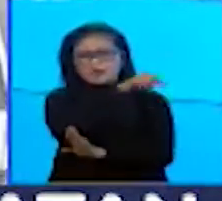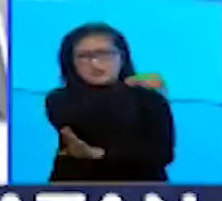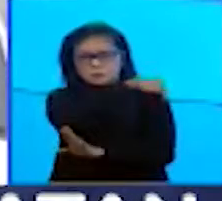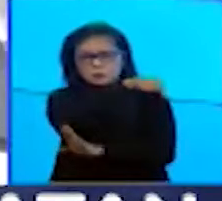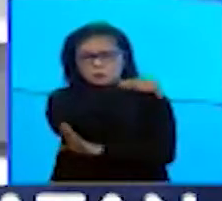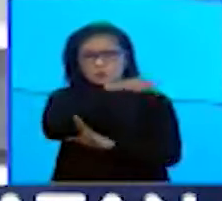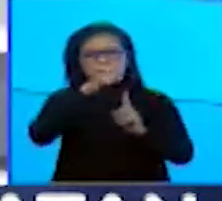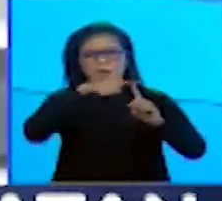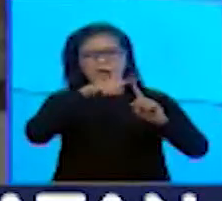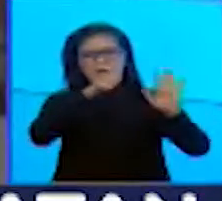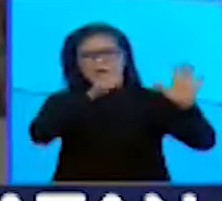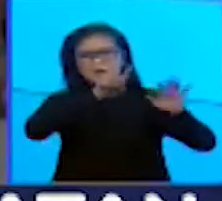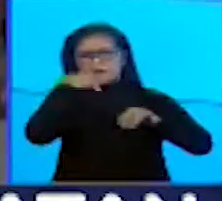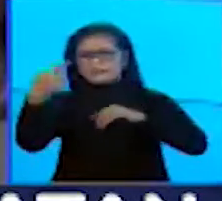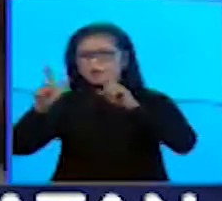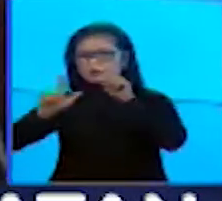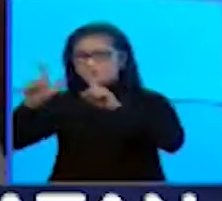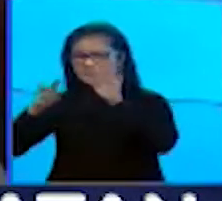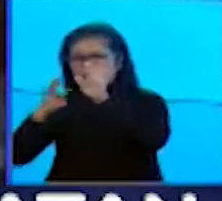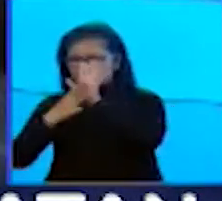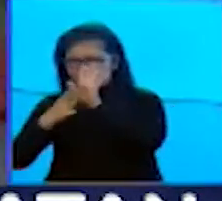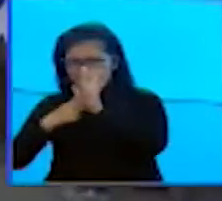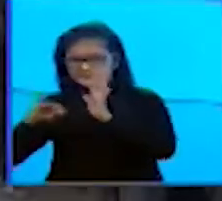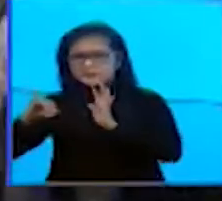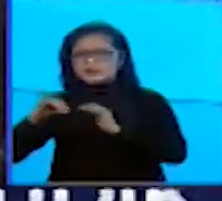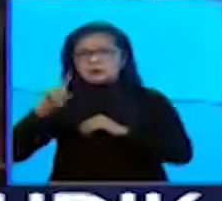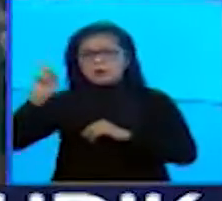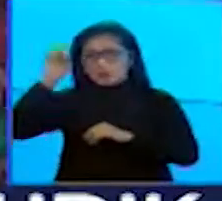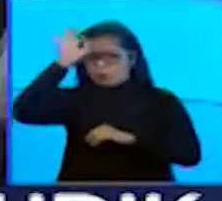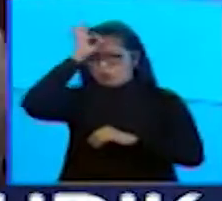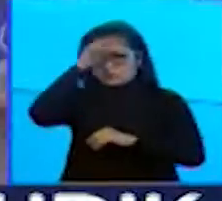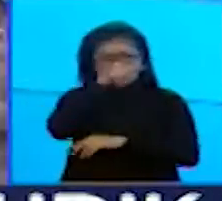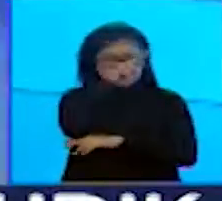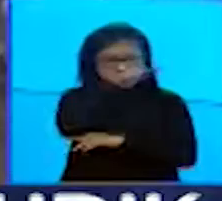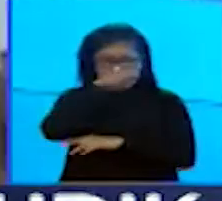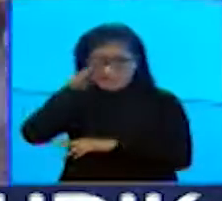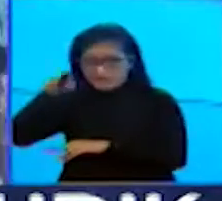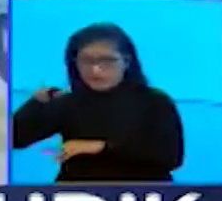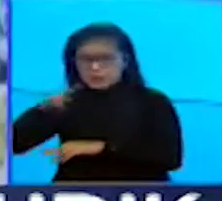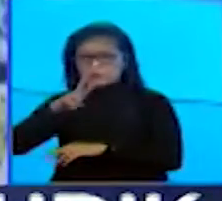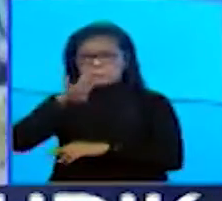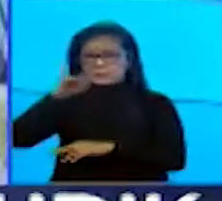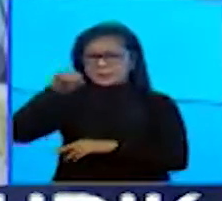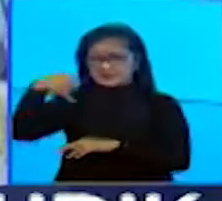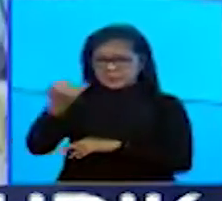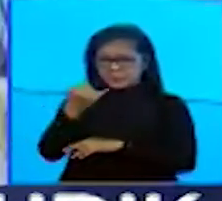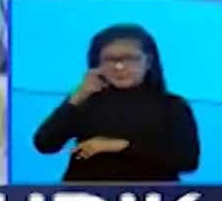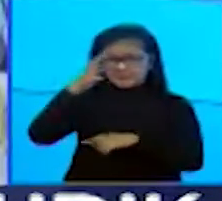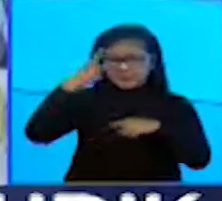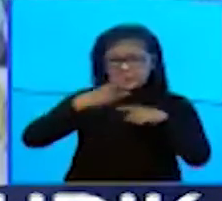mendatang. Kakor Lantas juga memastikan jajarannya akan berjaga selama 24 jam dengan 3 shift selama larangan mudik